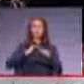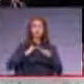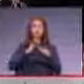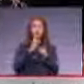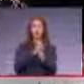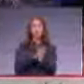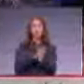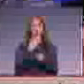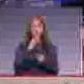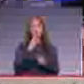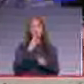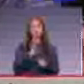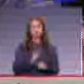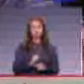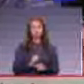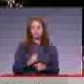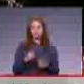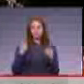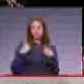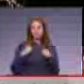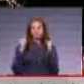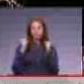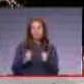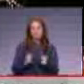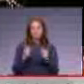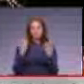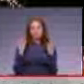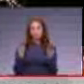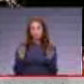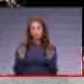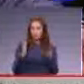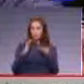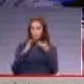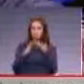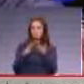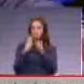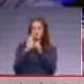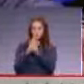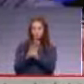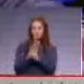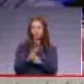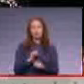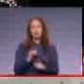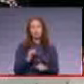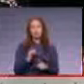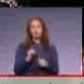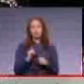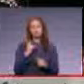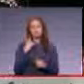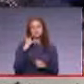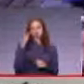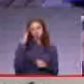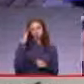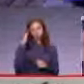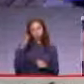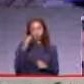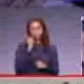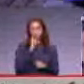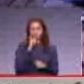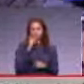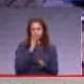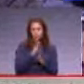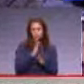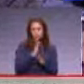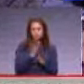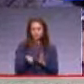دي. ربنا يديك الصحه. الله يخليك. ويسترك من الله يخليك. دايما نسمع عنك كل خير يا رب. يخليك. انا بشكرك جدا،